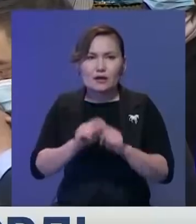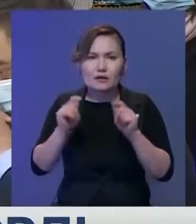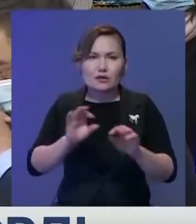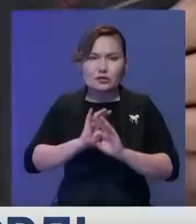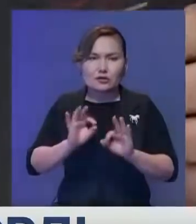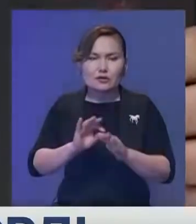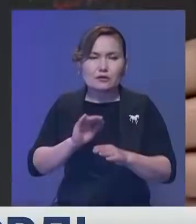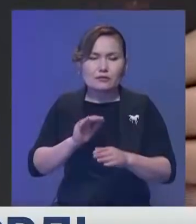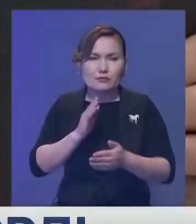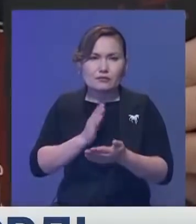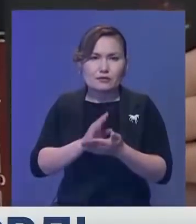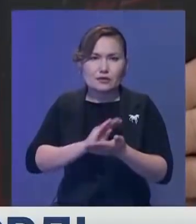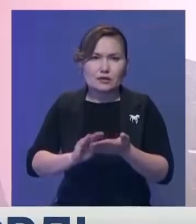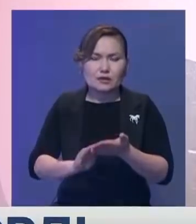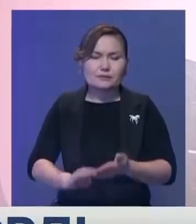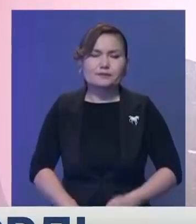бар.